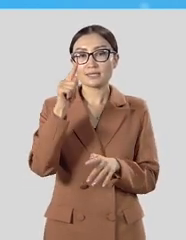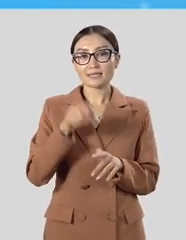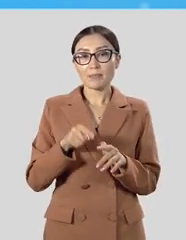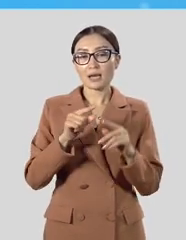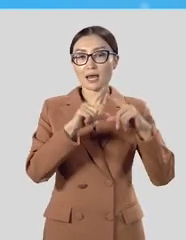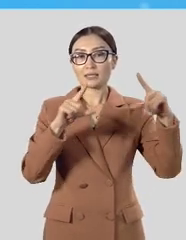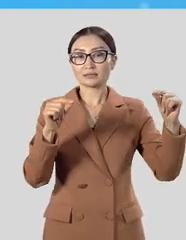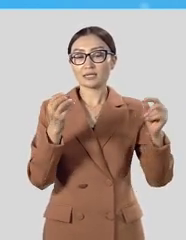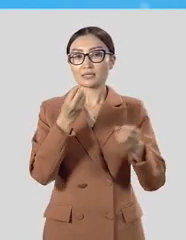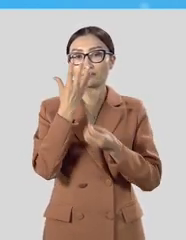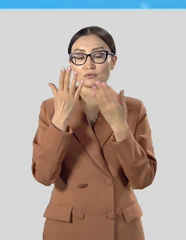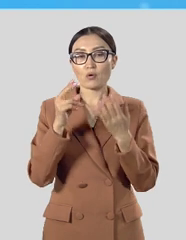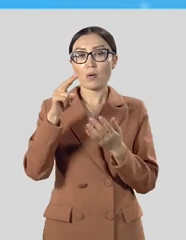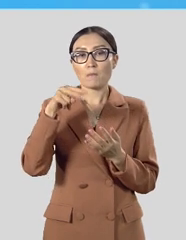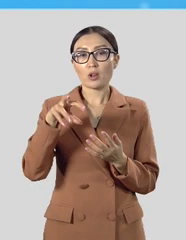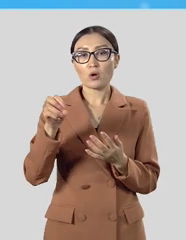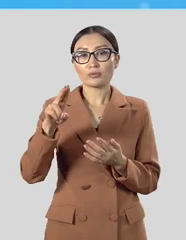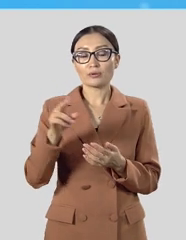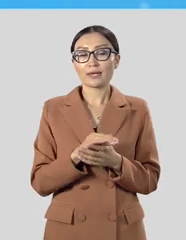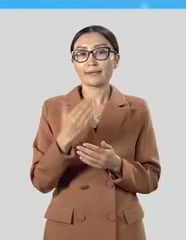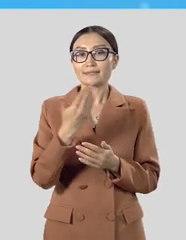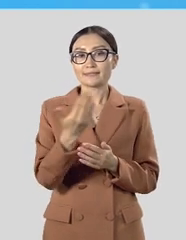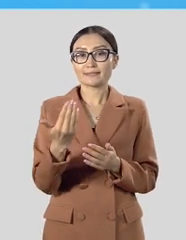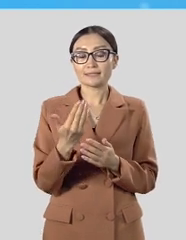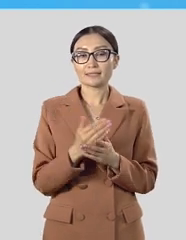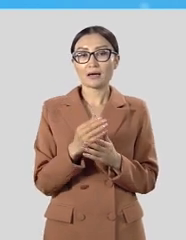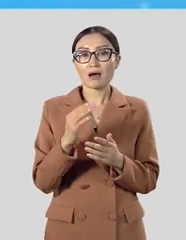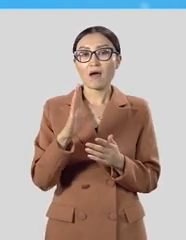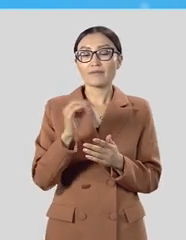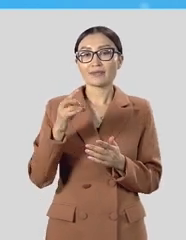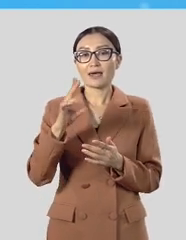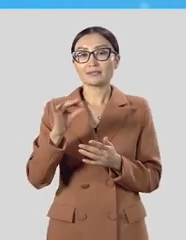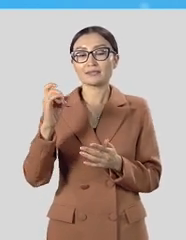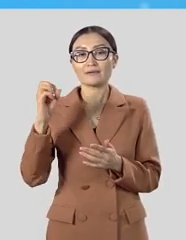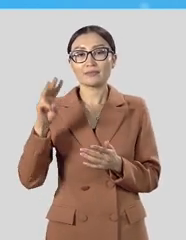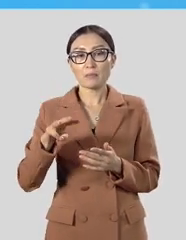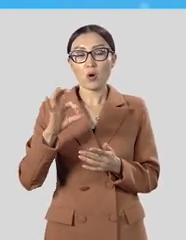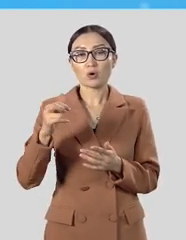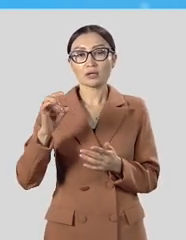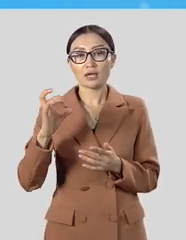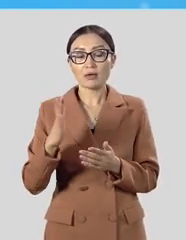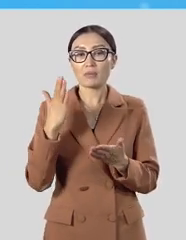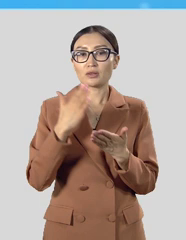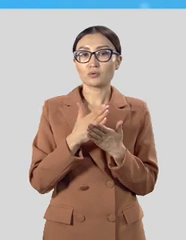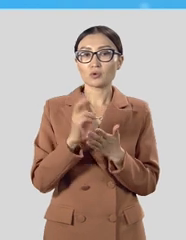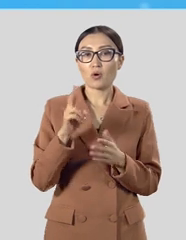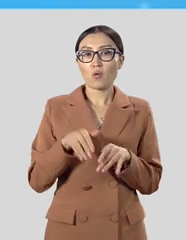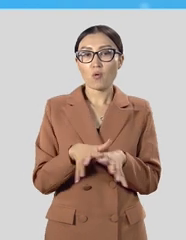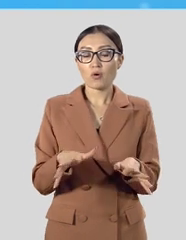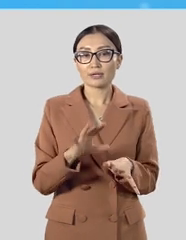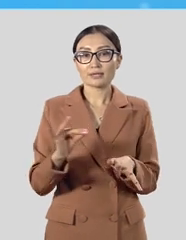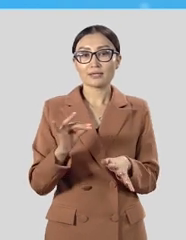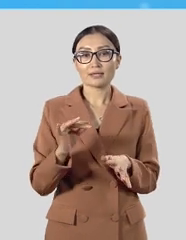лист, цветок и плод. Из них к вегетативным органам цветкового растения относятся корень и